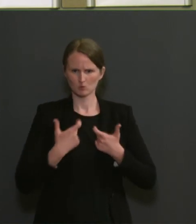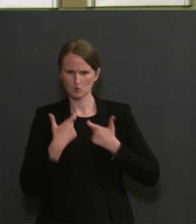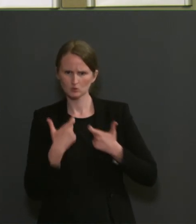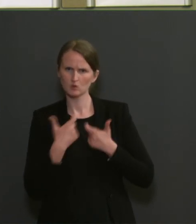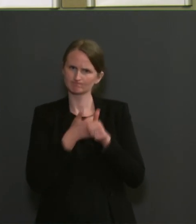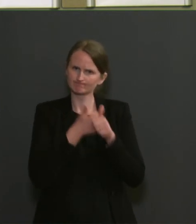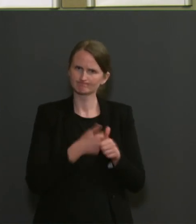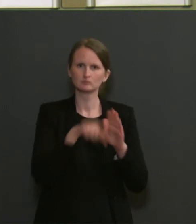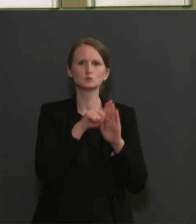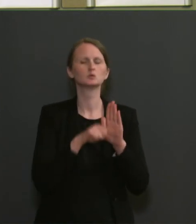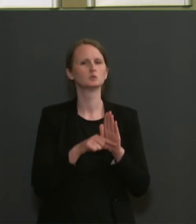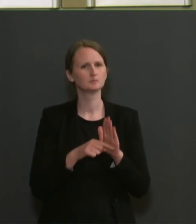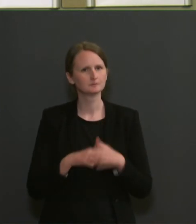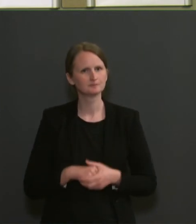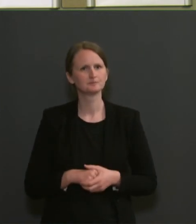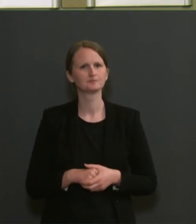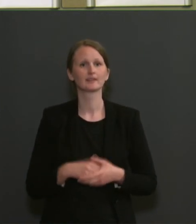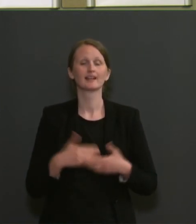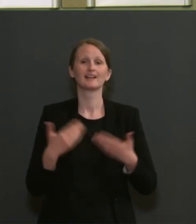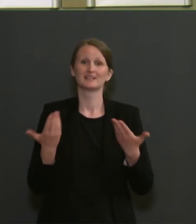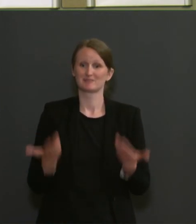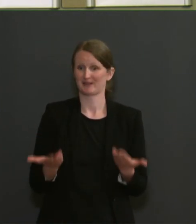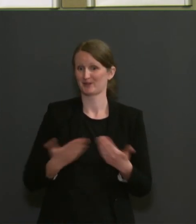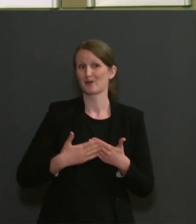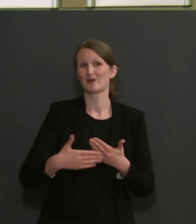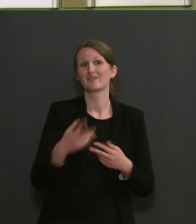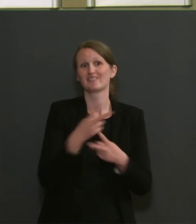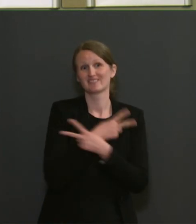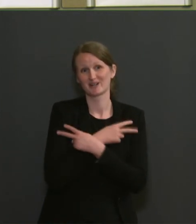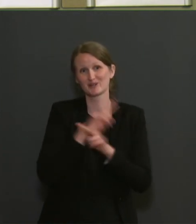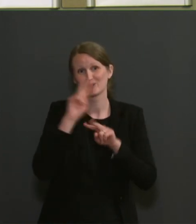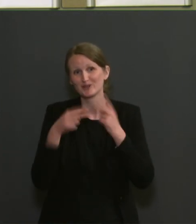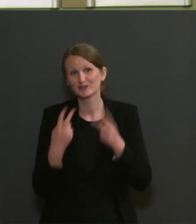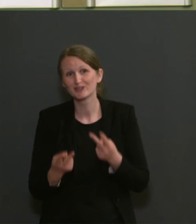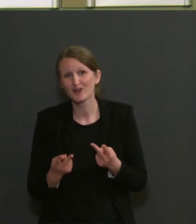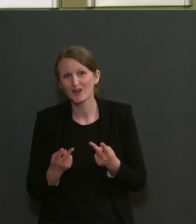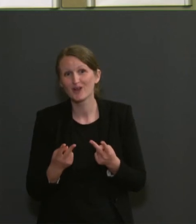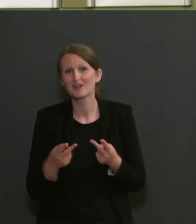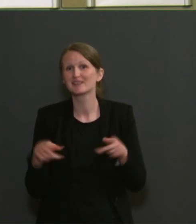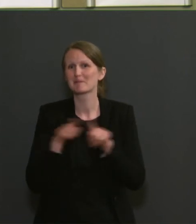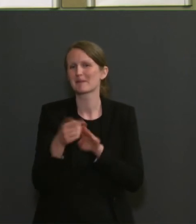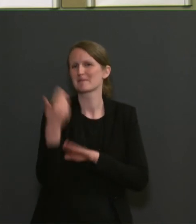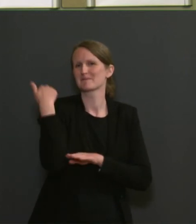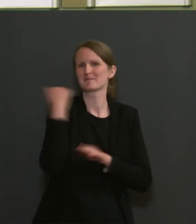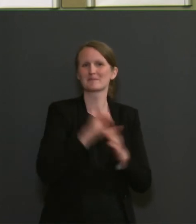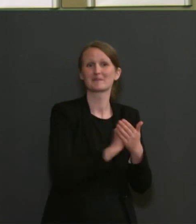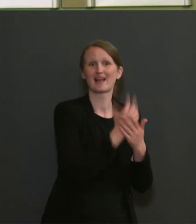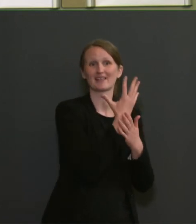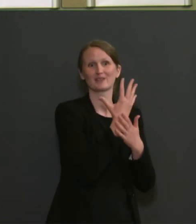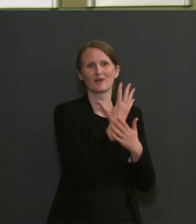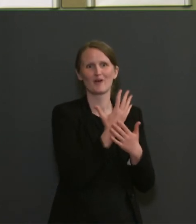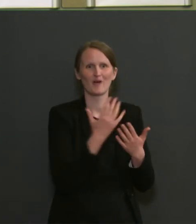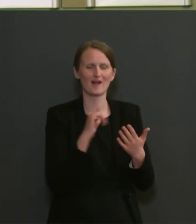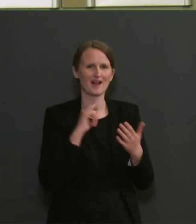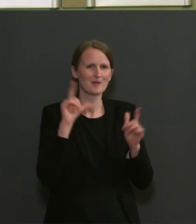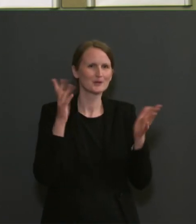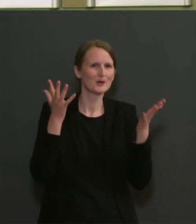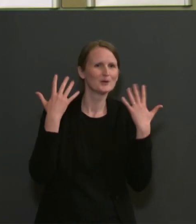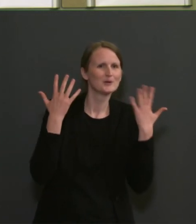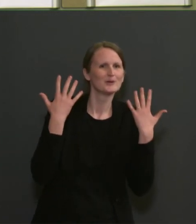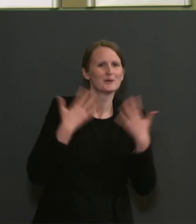détendre pendant ces vacances d'automne, mais de la manière la plus sûre possible. Et par exemple, en se retrouvant à l'air libre pour ces